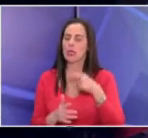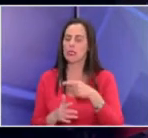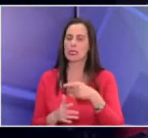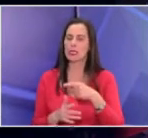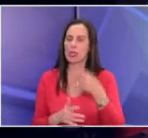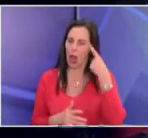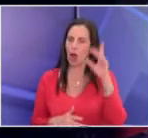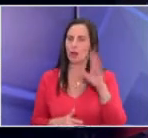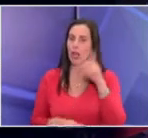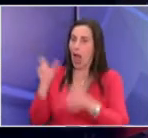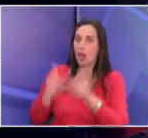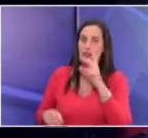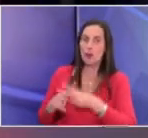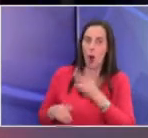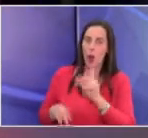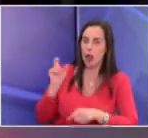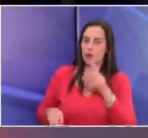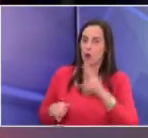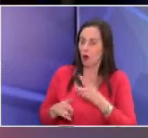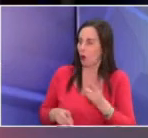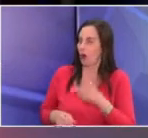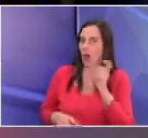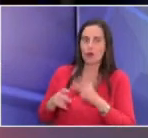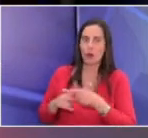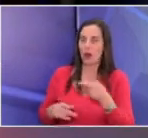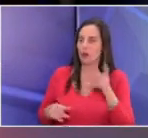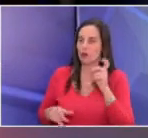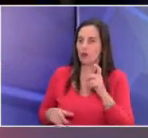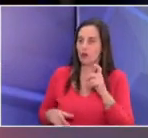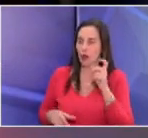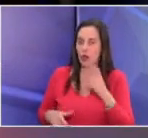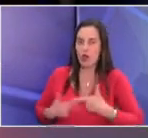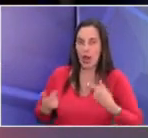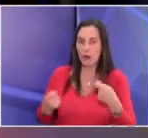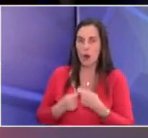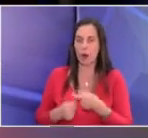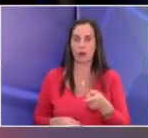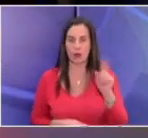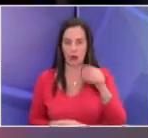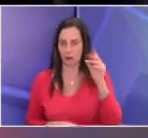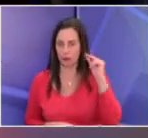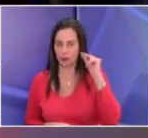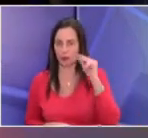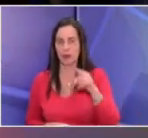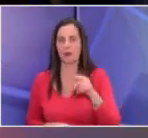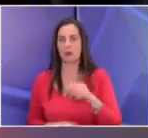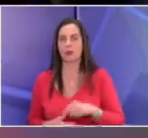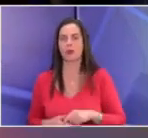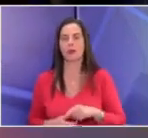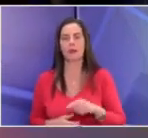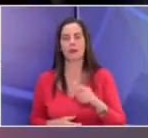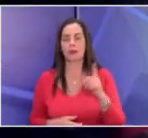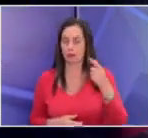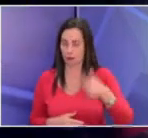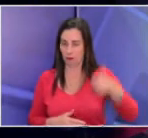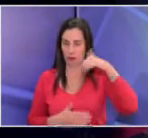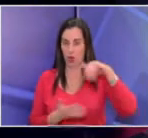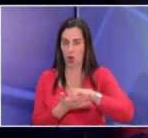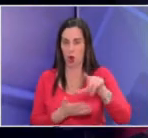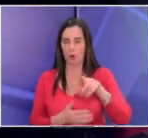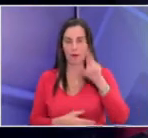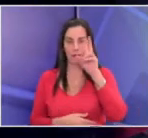ואז נראה בכלל מי שר הבריאות ומי אחראי על הדבר הזה. והקטע עכשיו? בוודאי, אף אחד עכשיו, אף אחד לא רוצה לקחת החלטות, כי זה לא יהיה רשום על שמו, נכון? אף